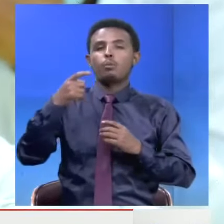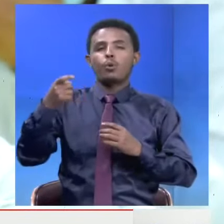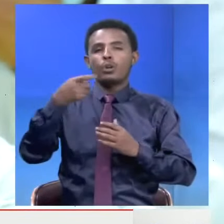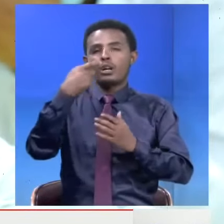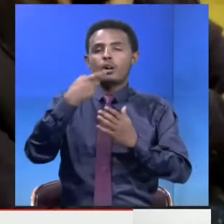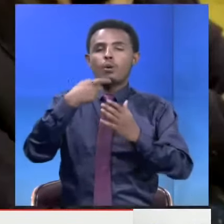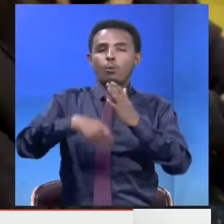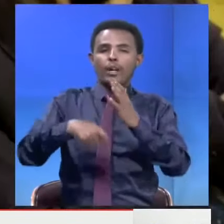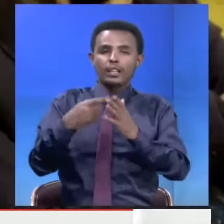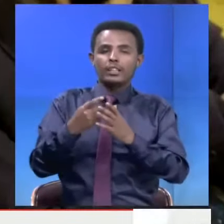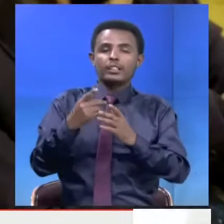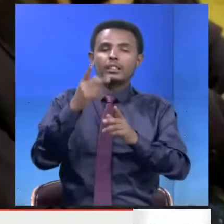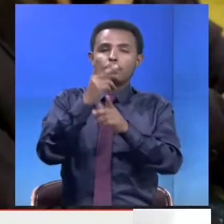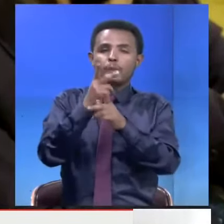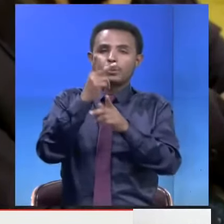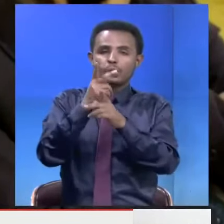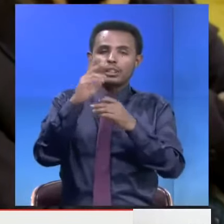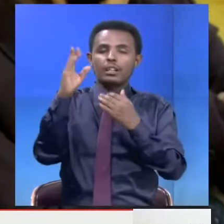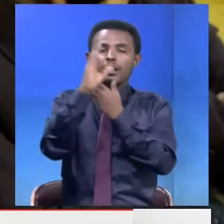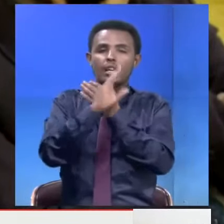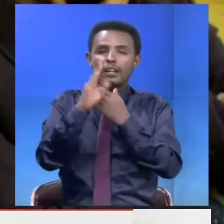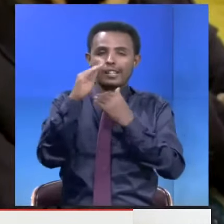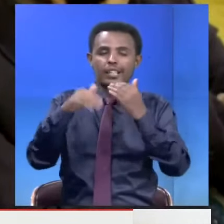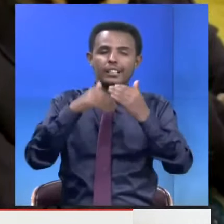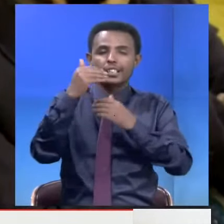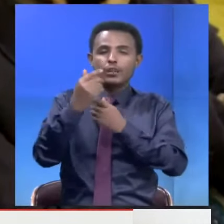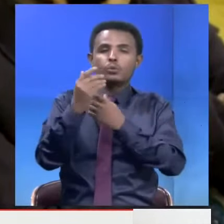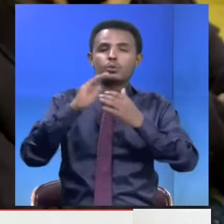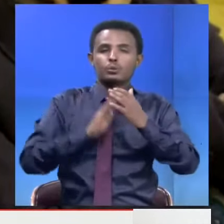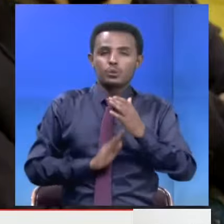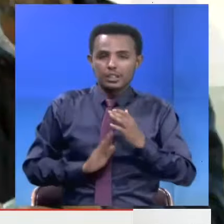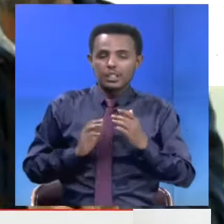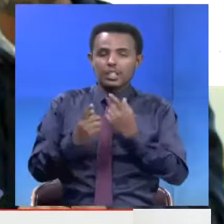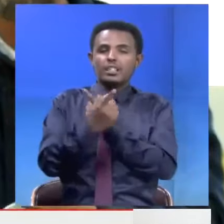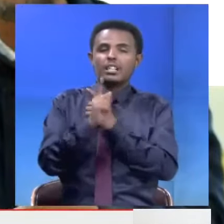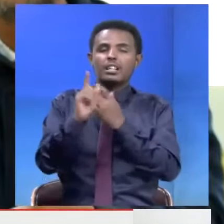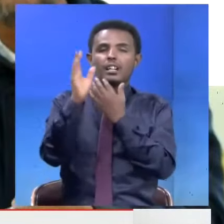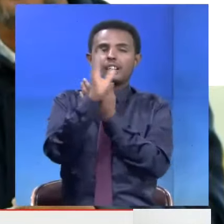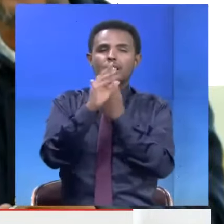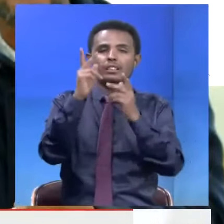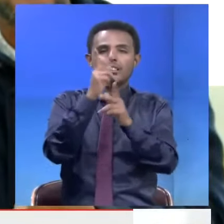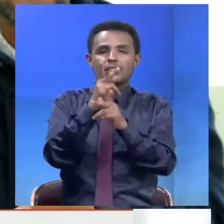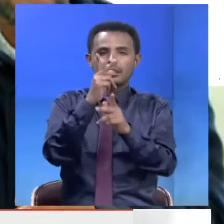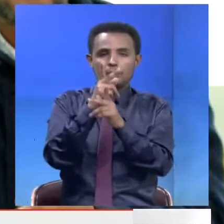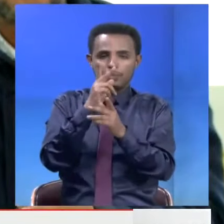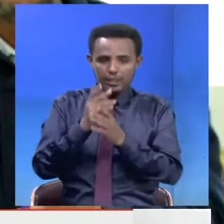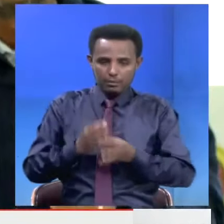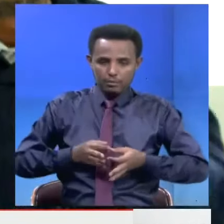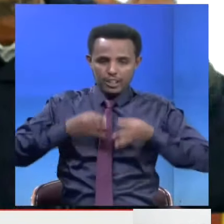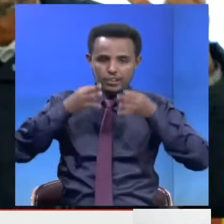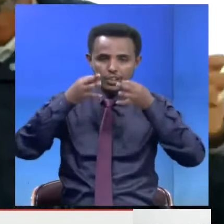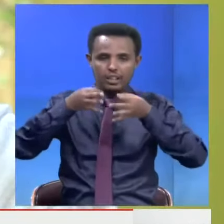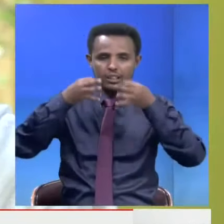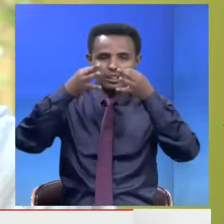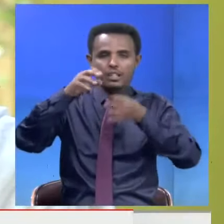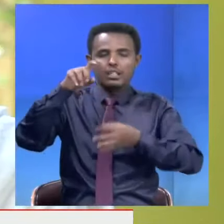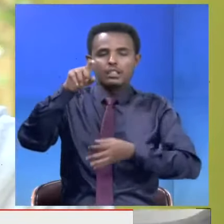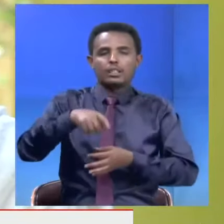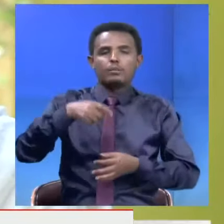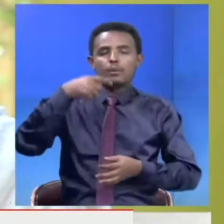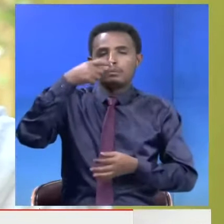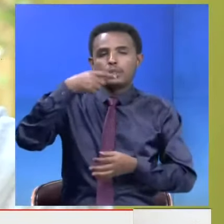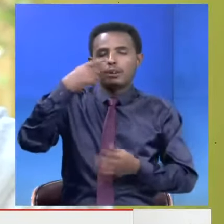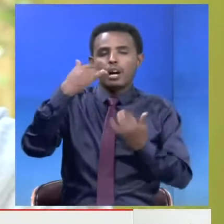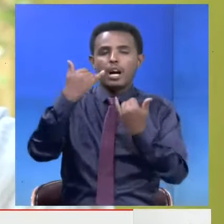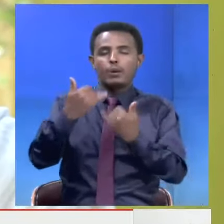ጠብቀው ያቆዩንን ሀገር ለቀጣዩ ትውልድ ነፃነቷና አንድነቷ የተጠበቀ ሀገር ማሻገር ይገባናል ብለዋል። አሁን